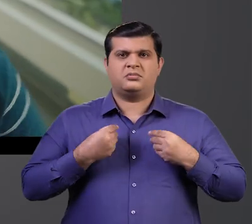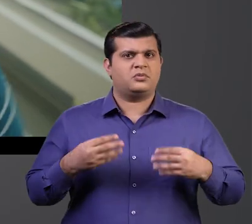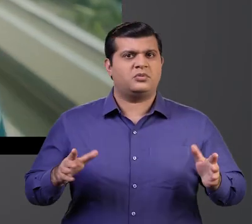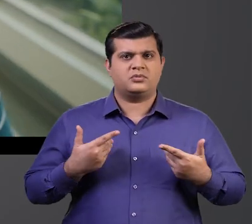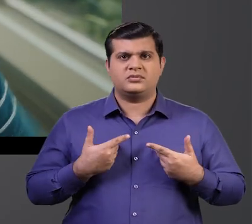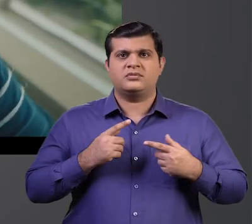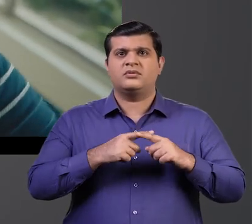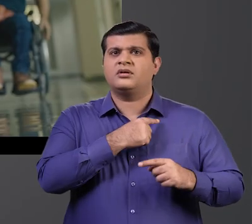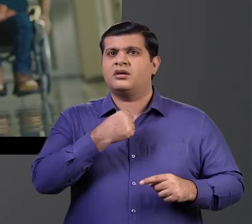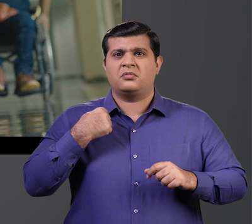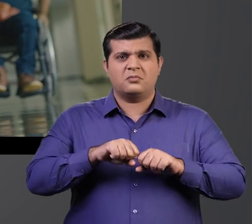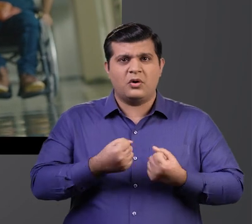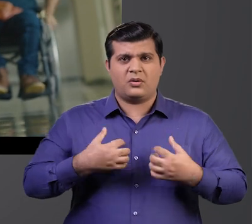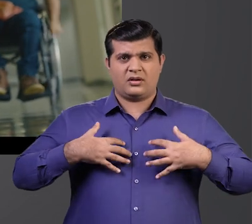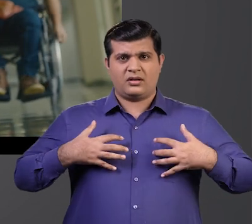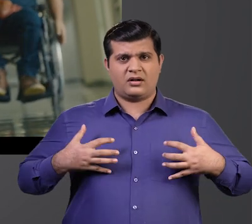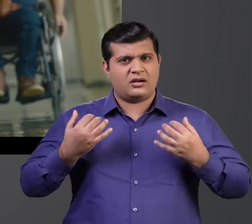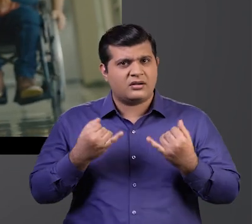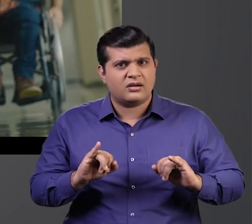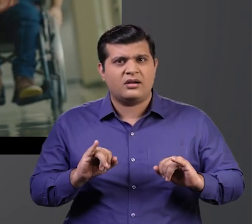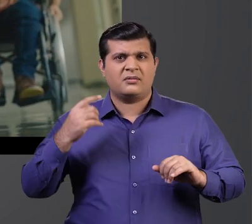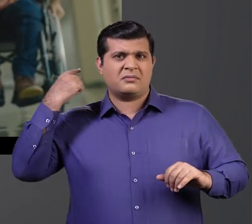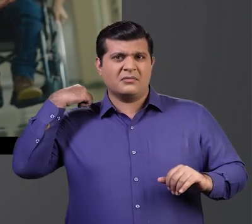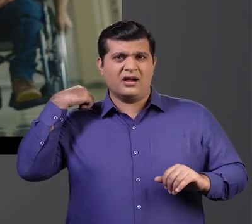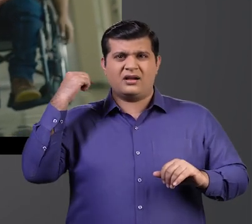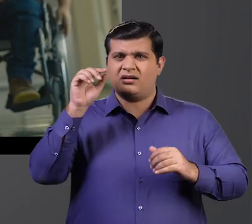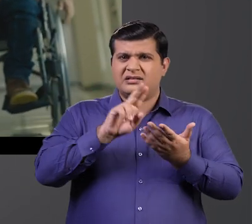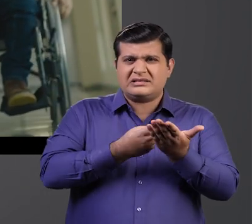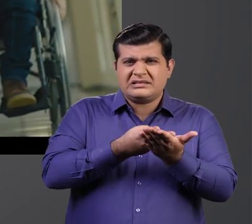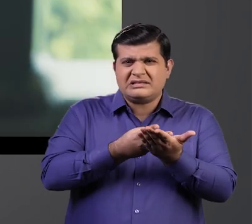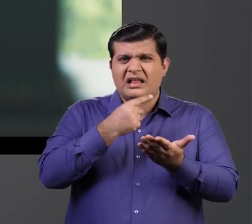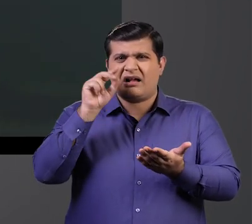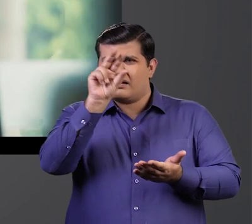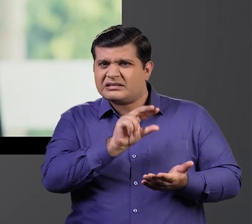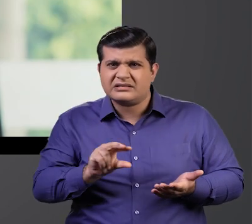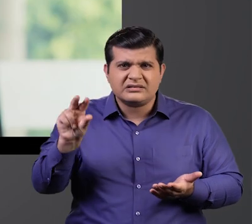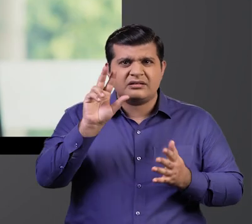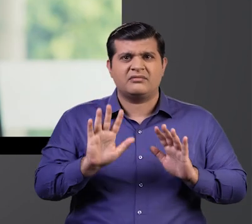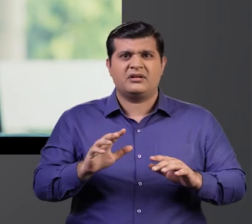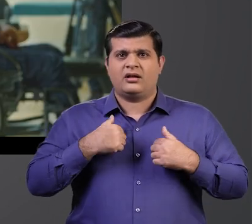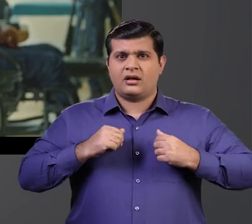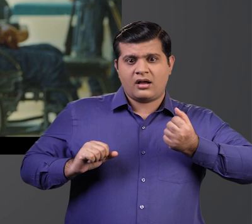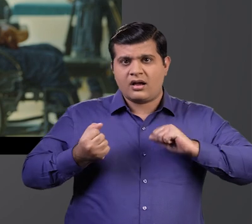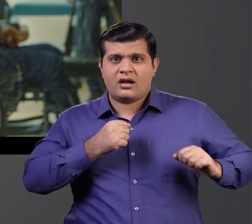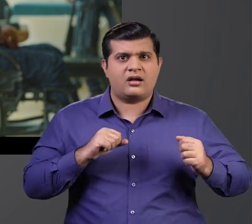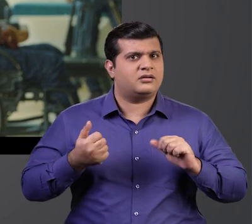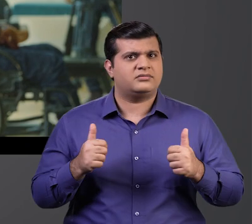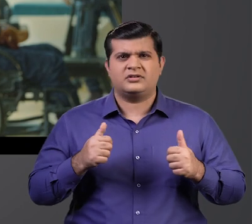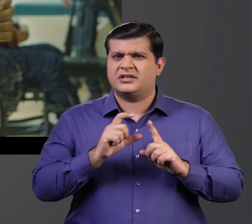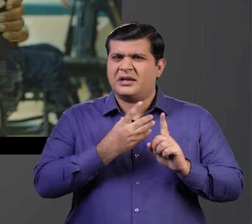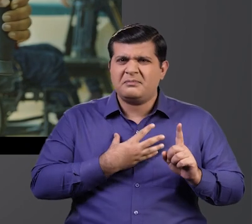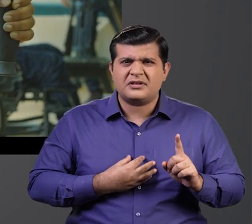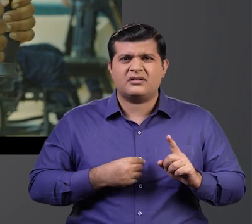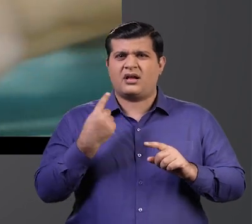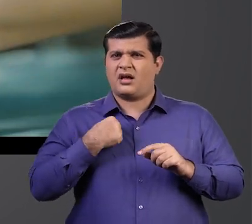जॉब छूट गया था मेरा, मेरा दोनों कॉलर बोन टूटा हुआ था, लंग्स डैमेज थे, पीछे बेड शोर, ना हिल पा रहा था ना कुछ हो पा रहा था,